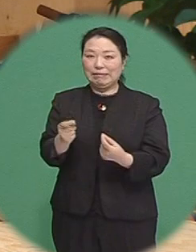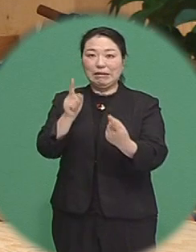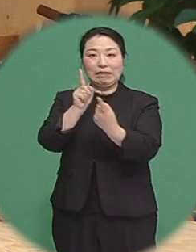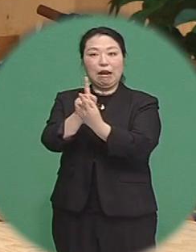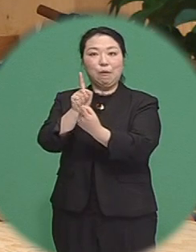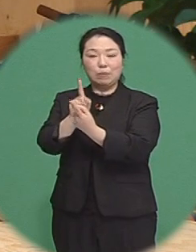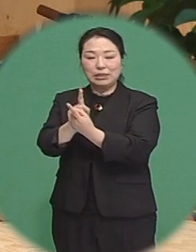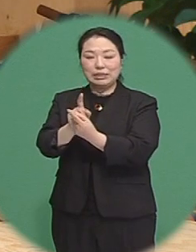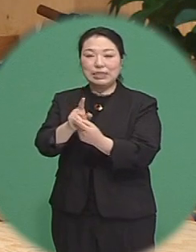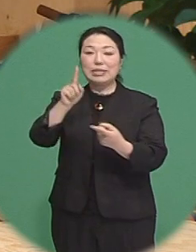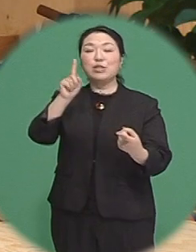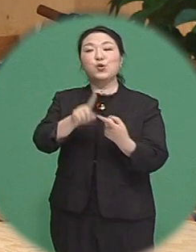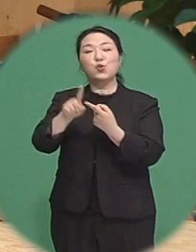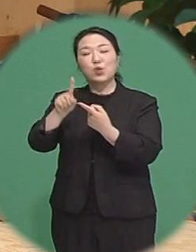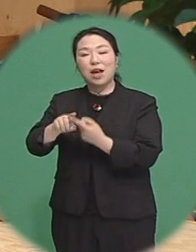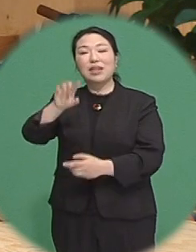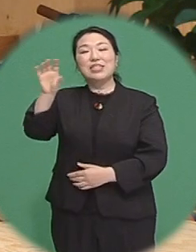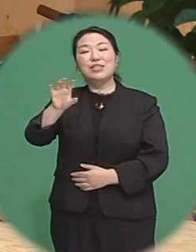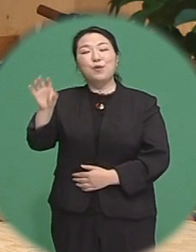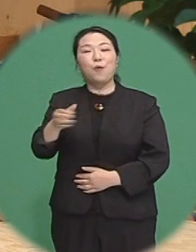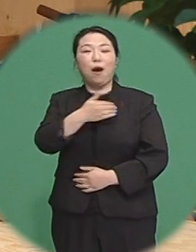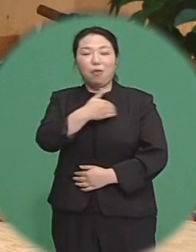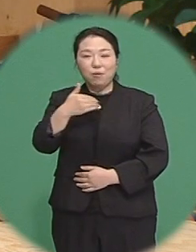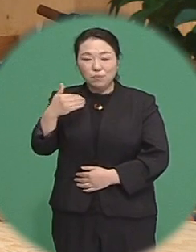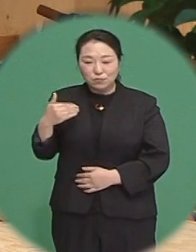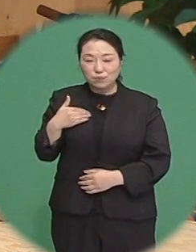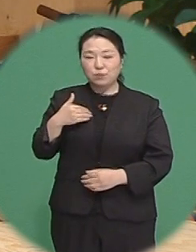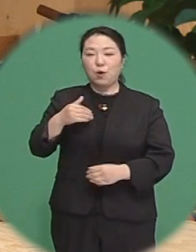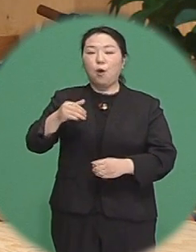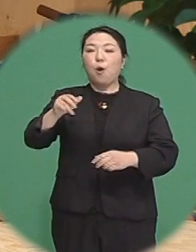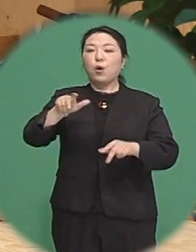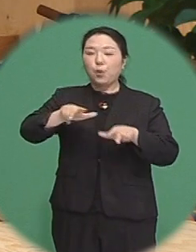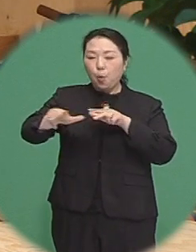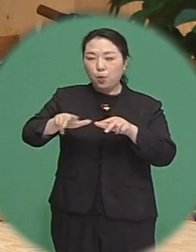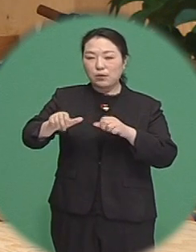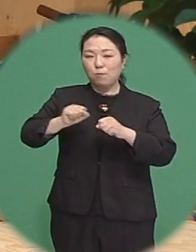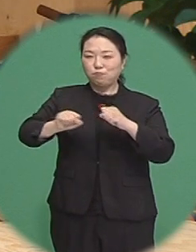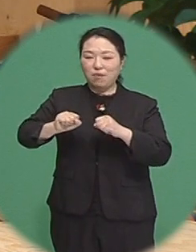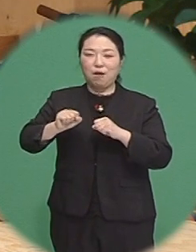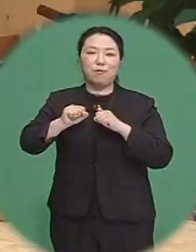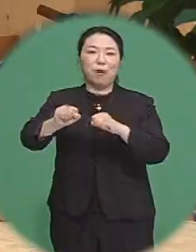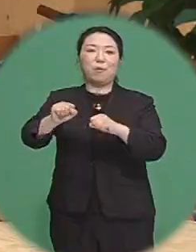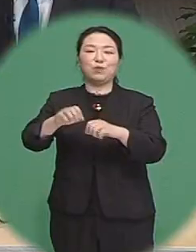柔軟で持続可能な行財政運営を確立します